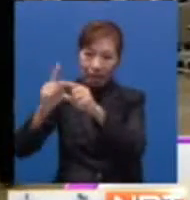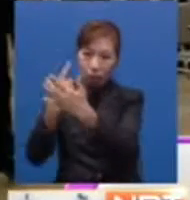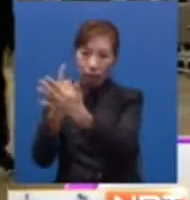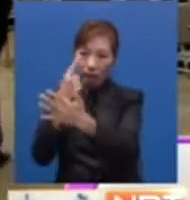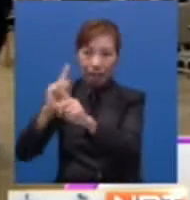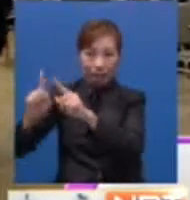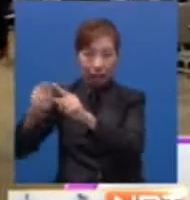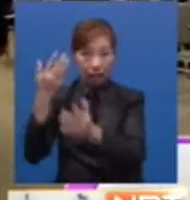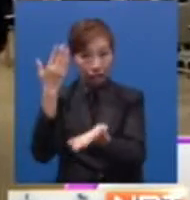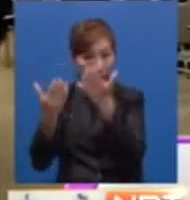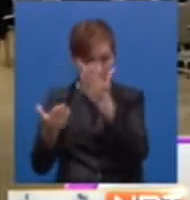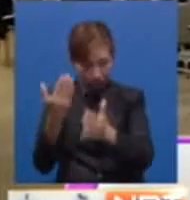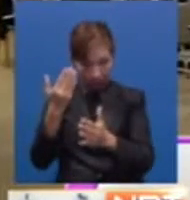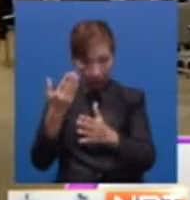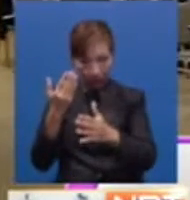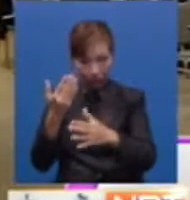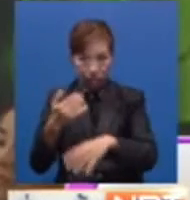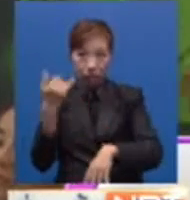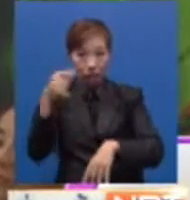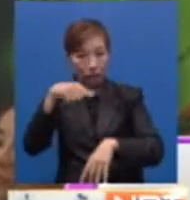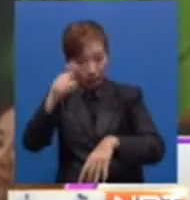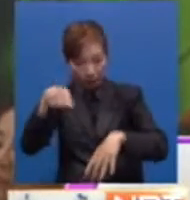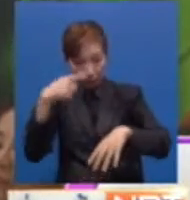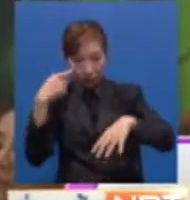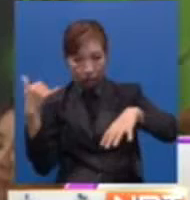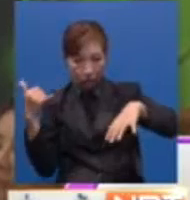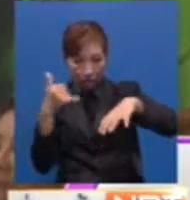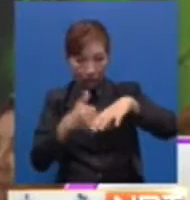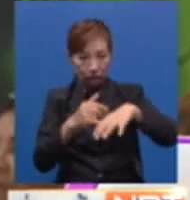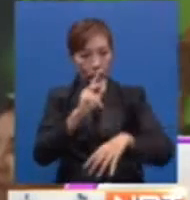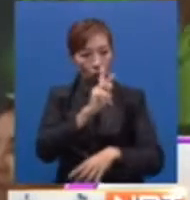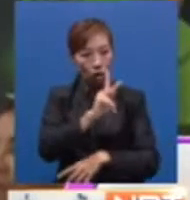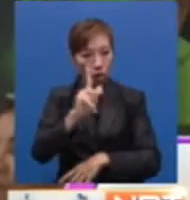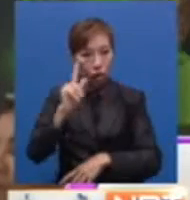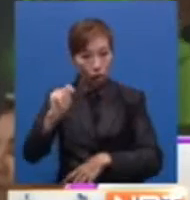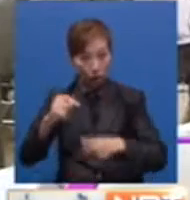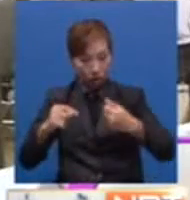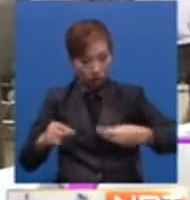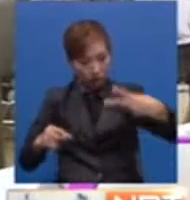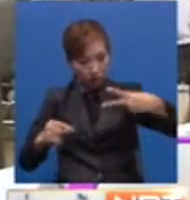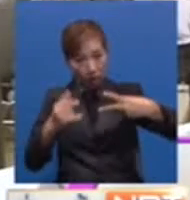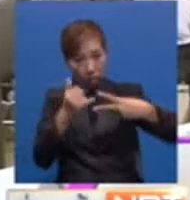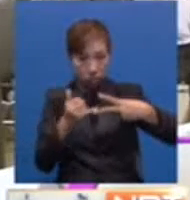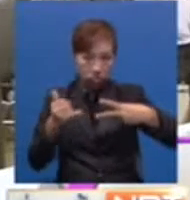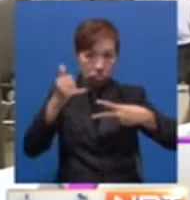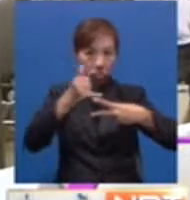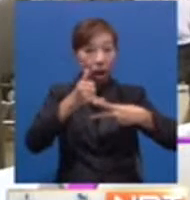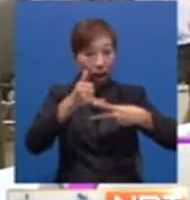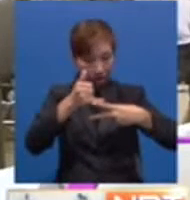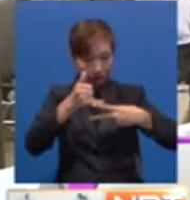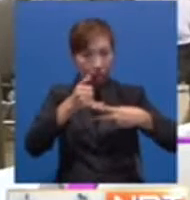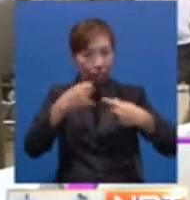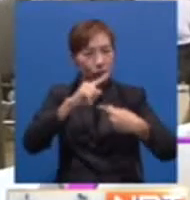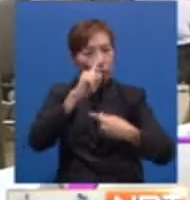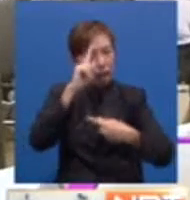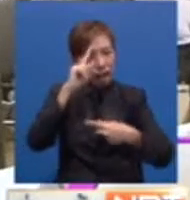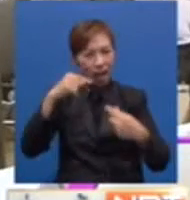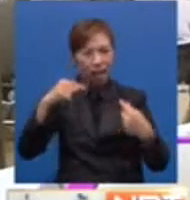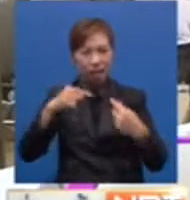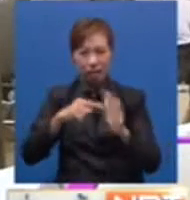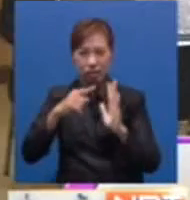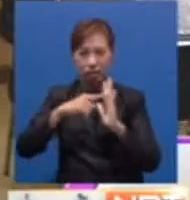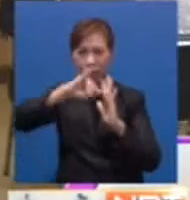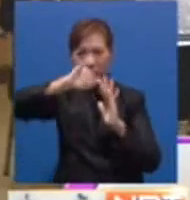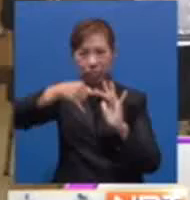ในพื้นที่ชั้น 2ของสำนักงานคณะกรรมการการเลือกตั้งหรือกกตศูนย์ราชการแจ้งวัฒนะอาคาร Bซึ่ง